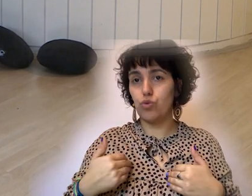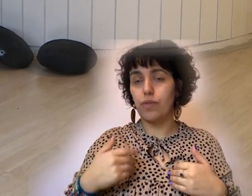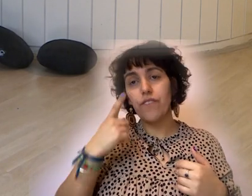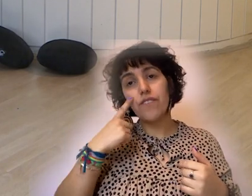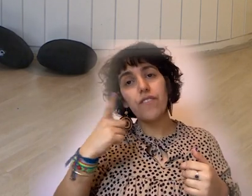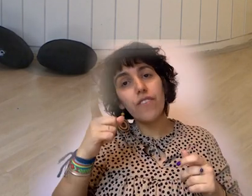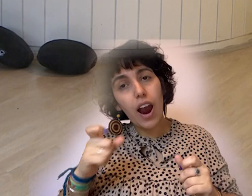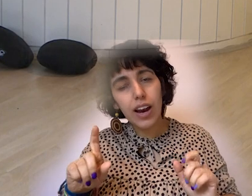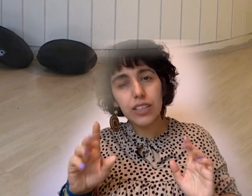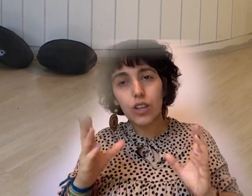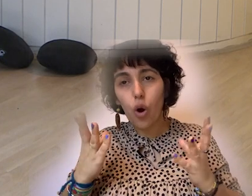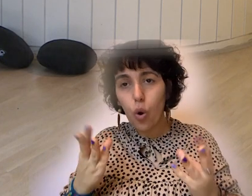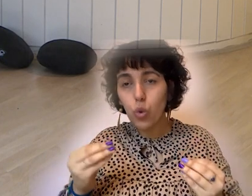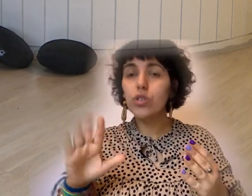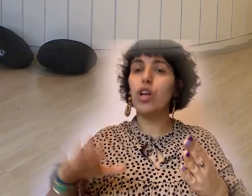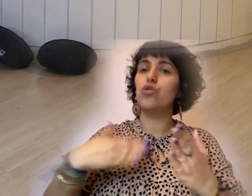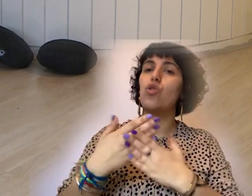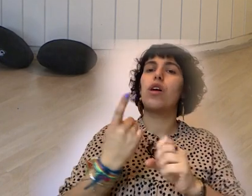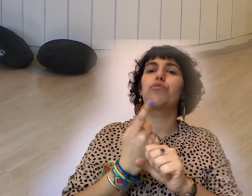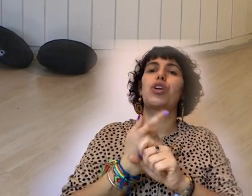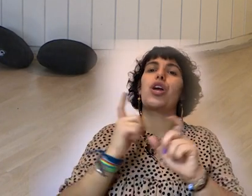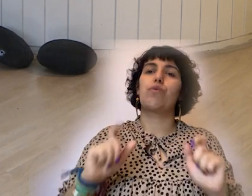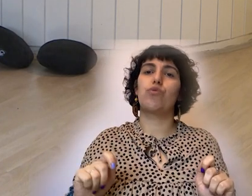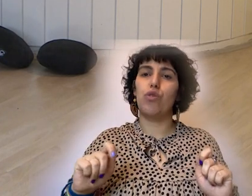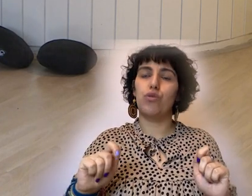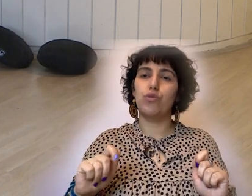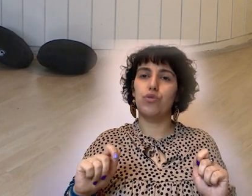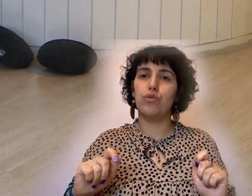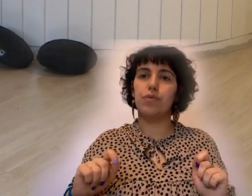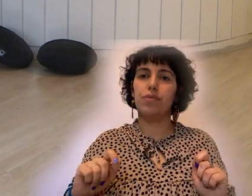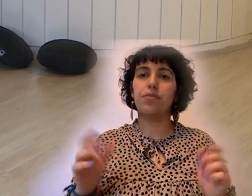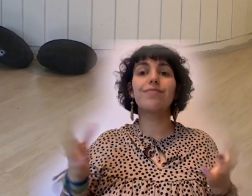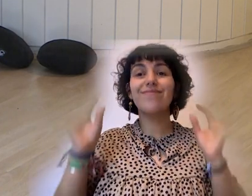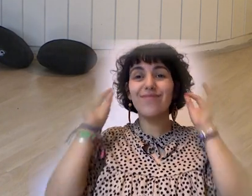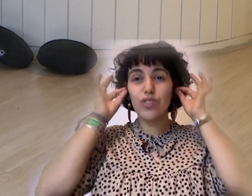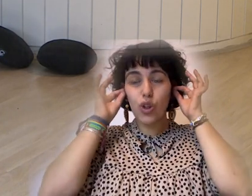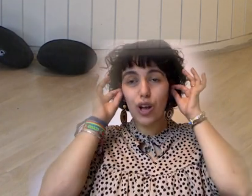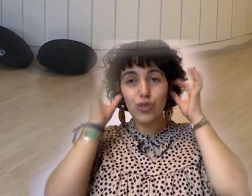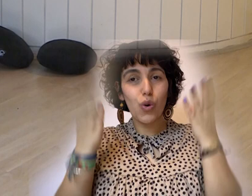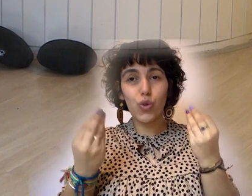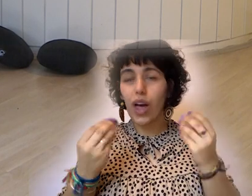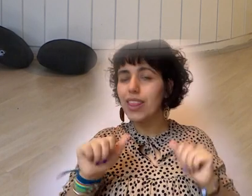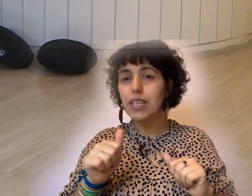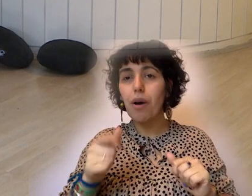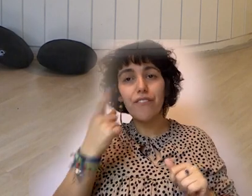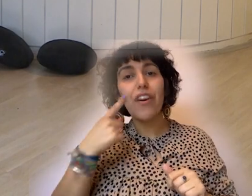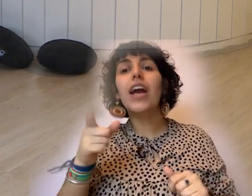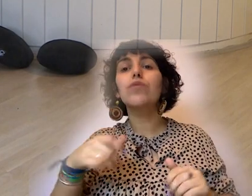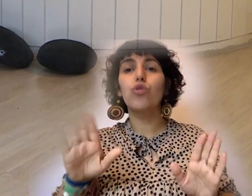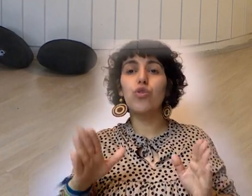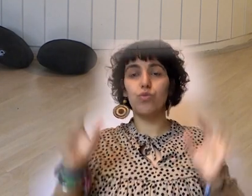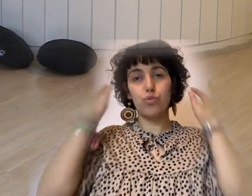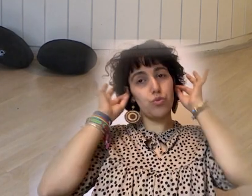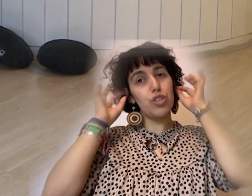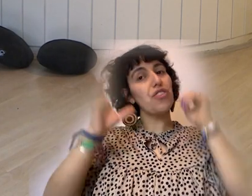büyük problem bizim için durumun farkına varamadığımız pozisyonlar genellikle şöyle oluyor ve kulağımızı kulaklık oluyor müzik dinliyor oluyoruz